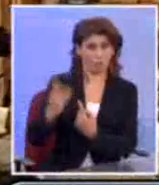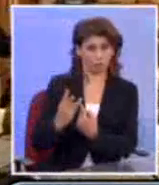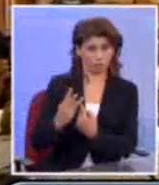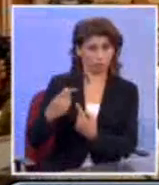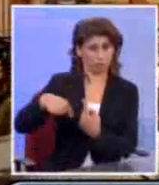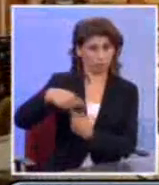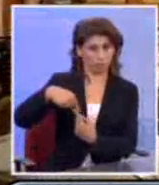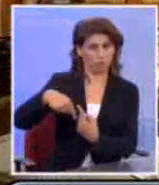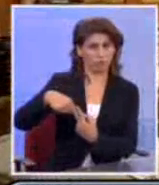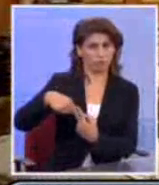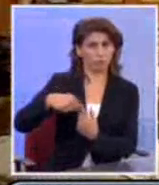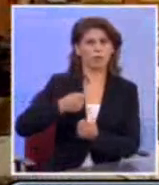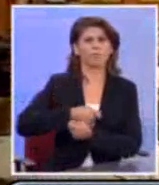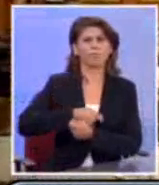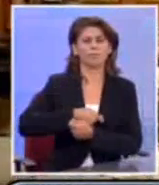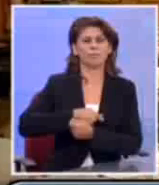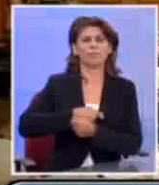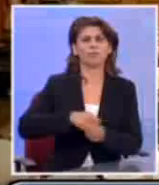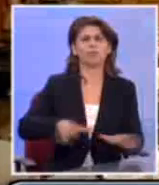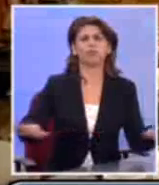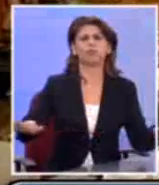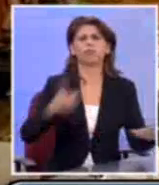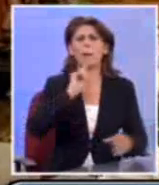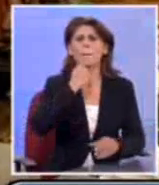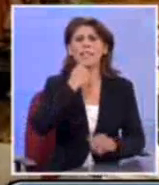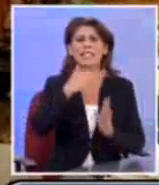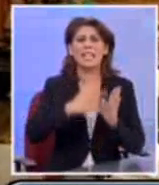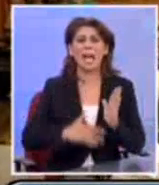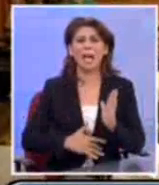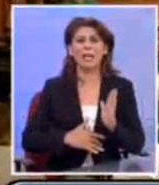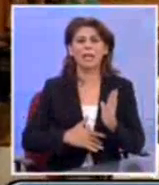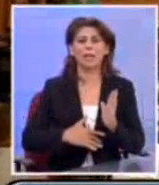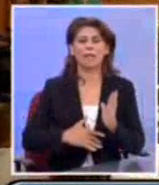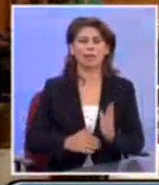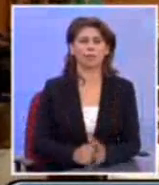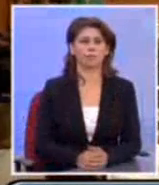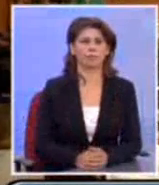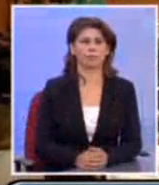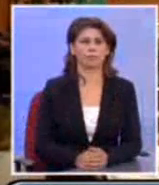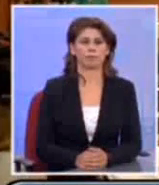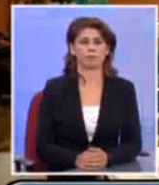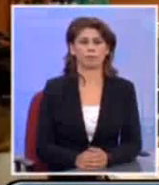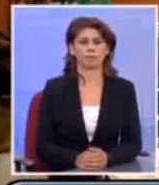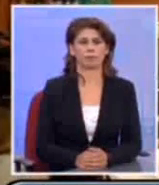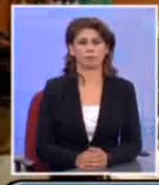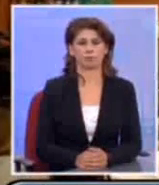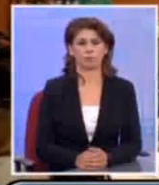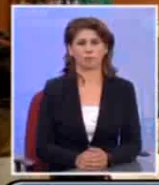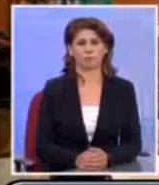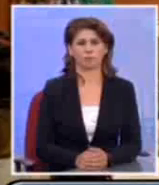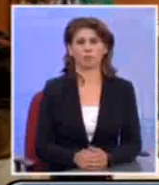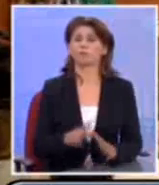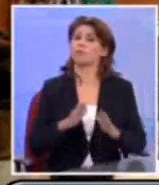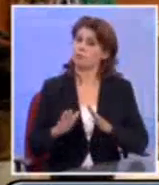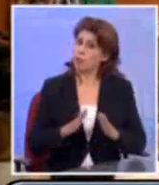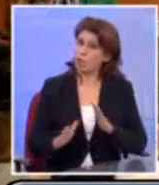δημοσίευσαν διάφορα μυστικά έγγραφα τα οποία χάρη στην φροντίδα της